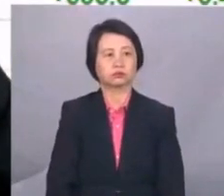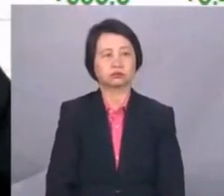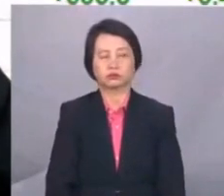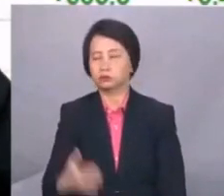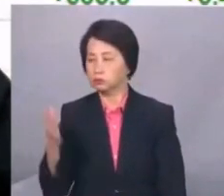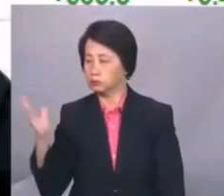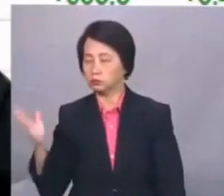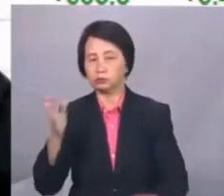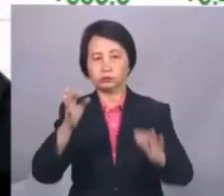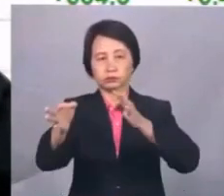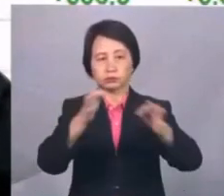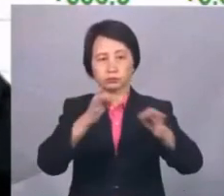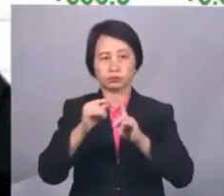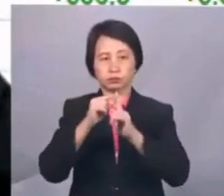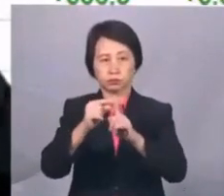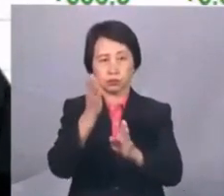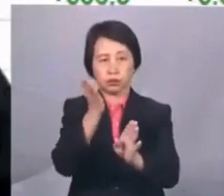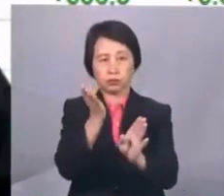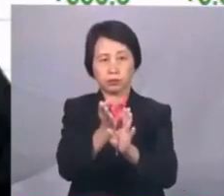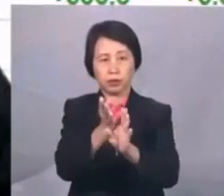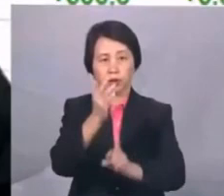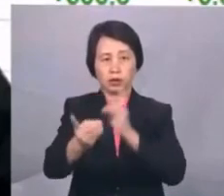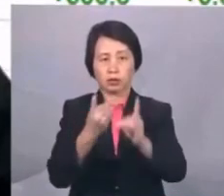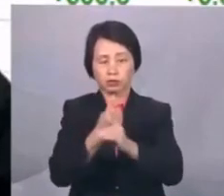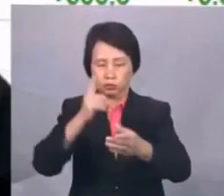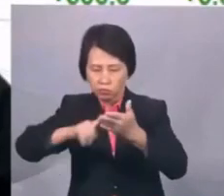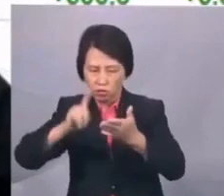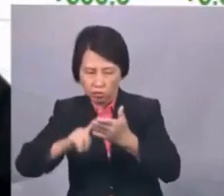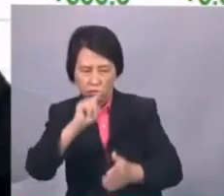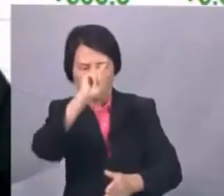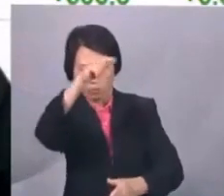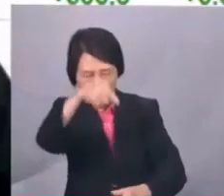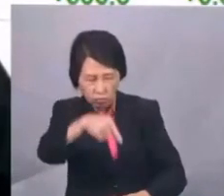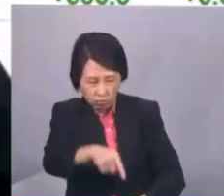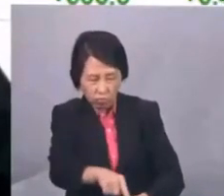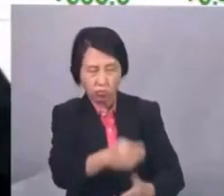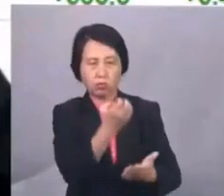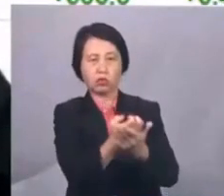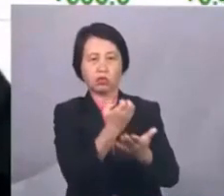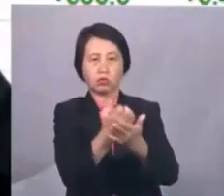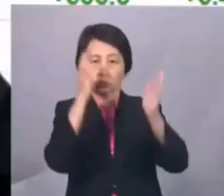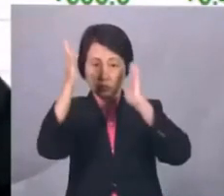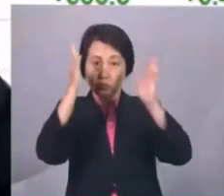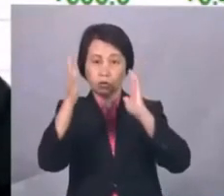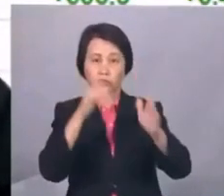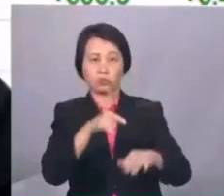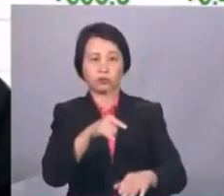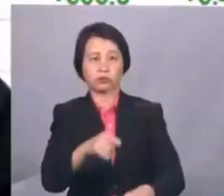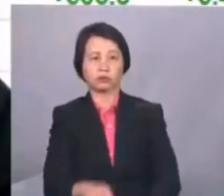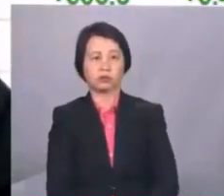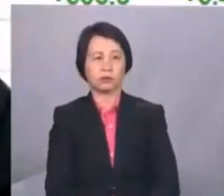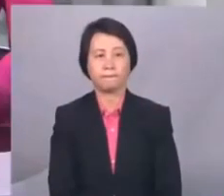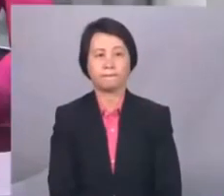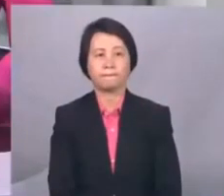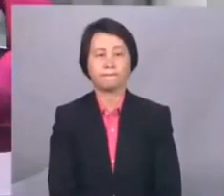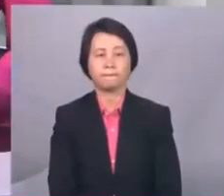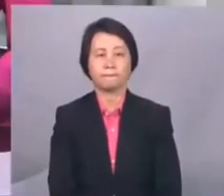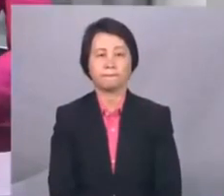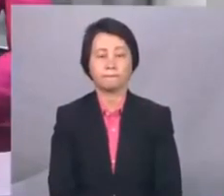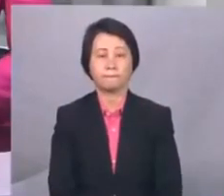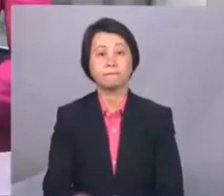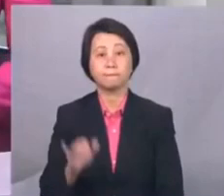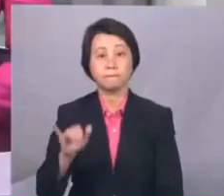Hai beliau mengulas kenyataan baik sedunia yang menyimak turun pertumbuhan ekonomi negara-negara Oh